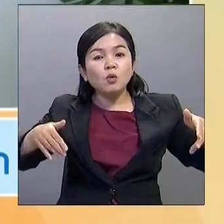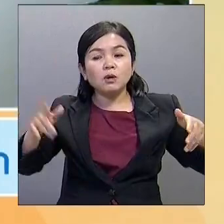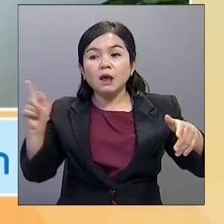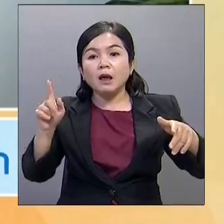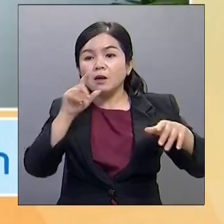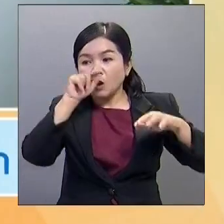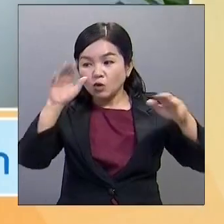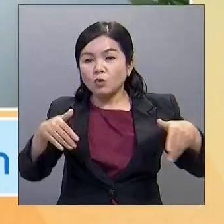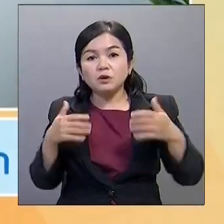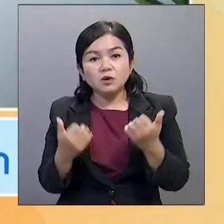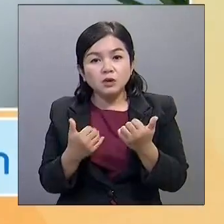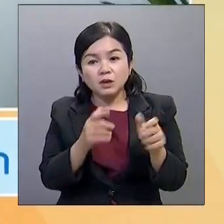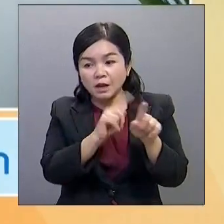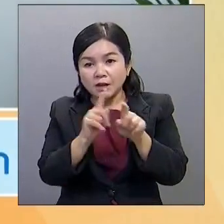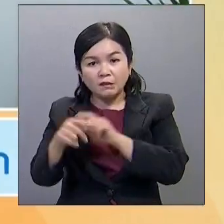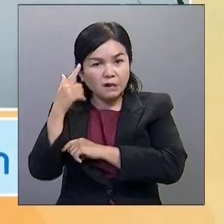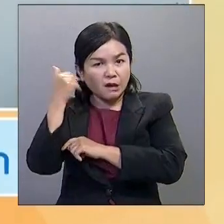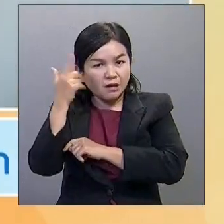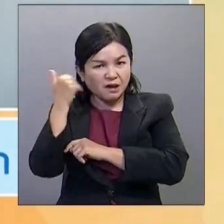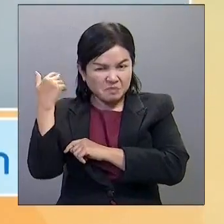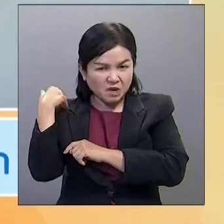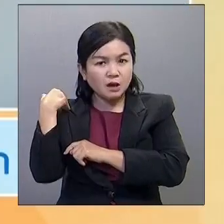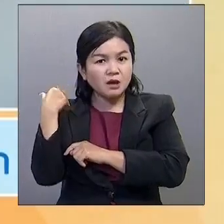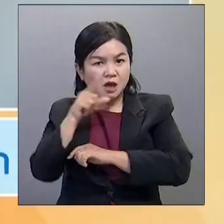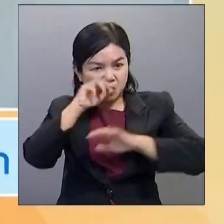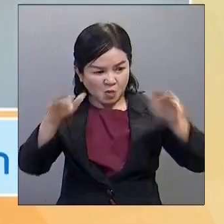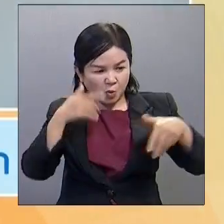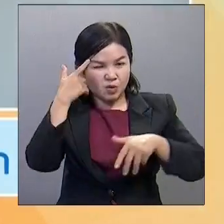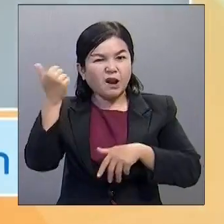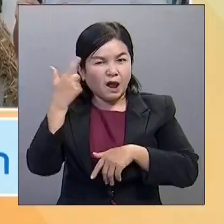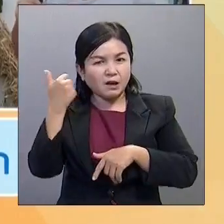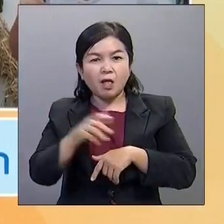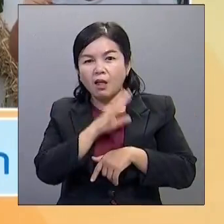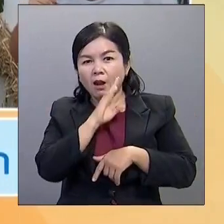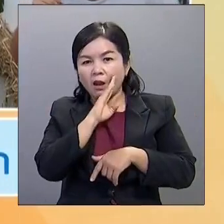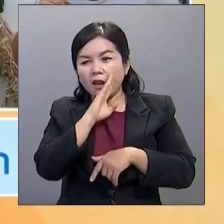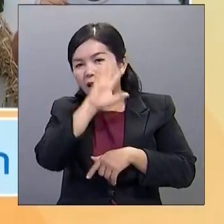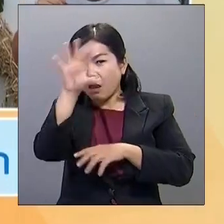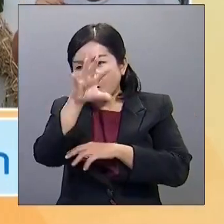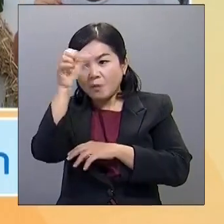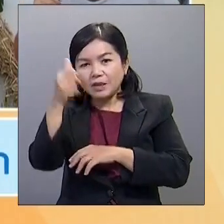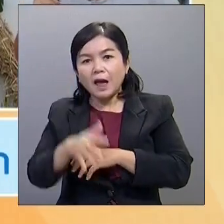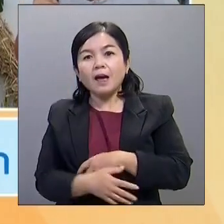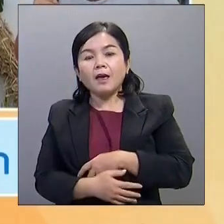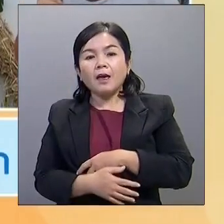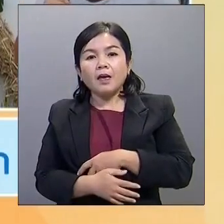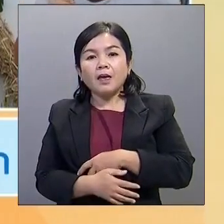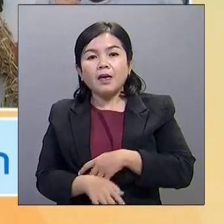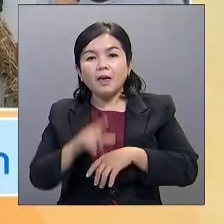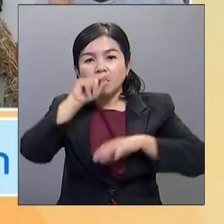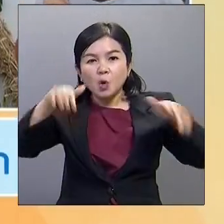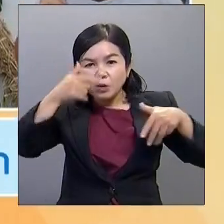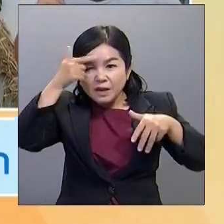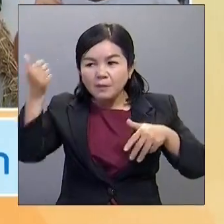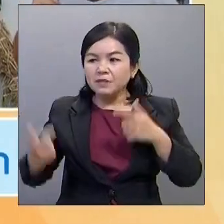เอาเรื่องเหมือนกันนะ เออจริงๆพวกนี้มันฉลาดนะ นกเนี่ยก็ดุดันไม่เกรงใจใครเหมือนกัน ดุดันไม่เกรงใจใครกาเนี่ยมันฉลาดนะ ใช่ ต